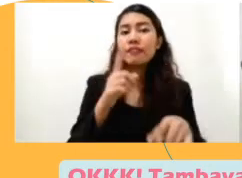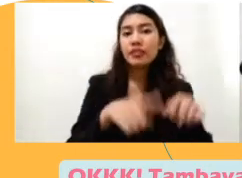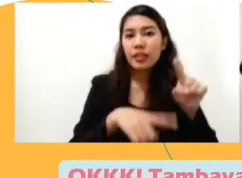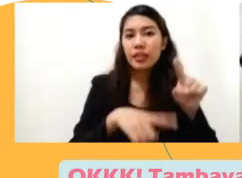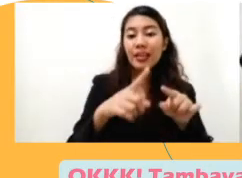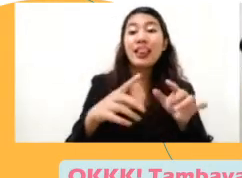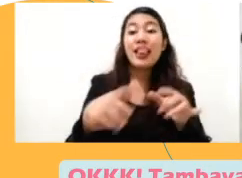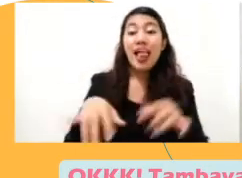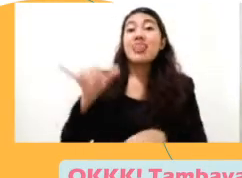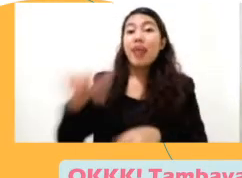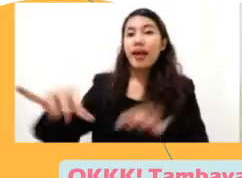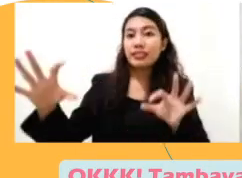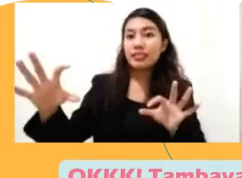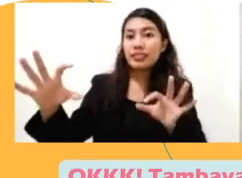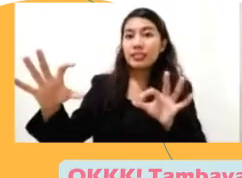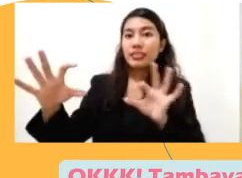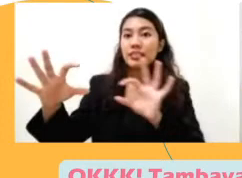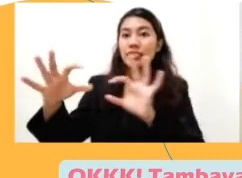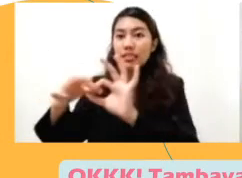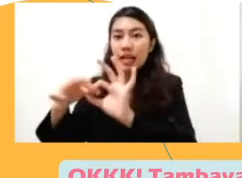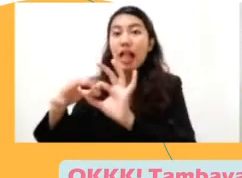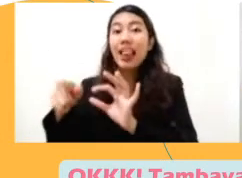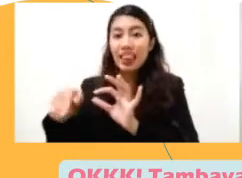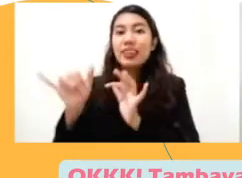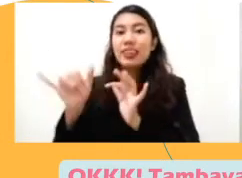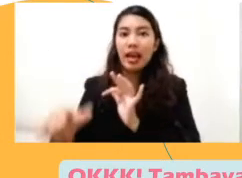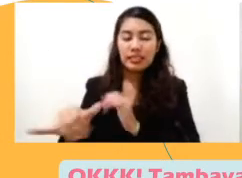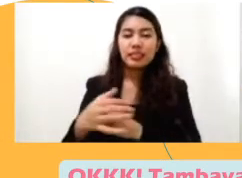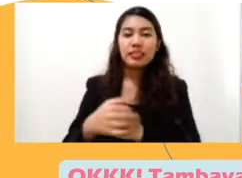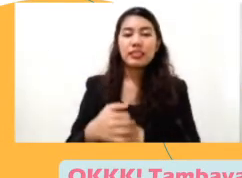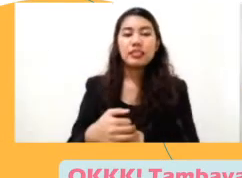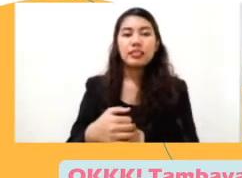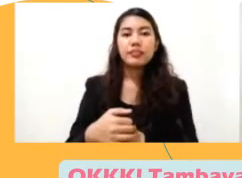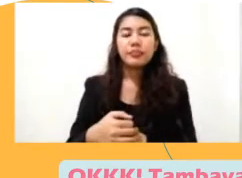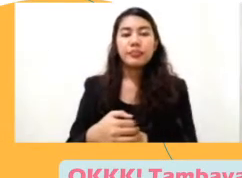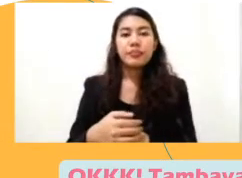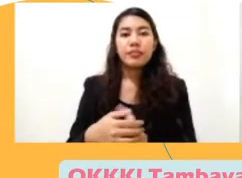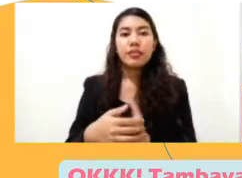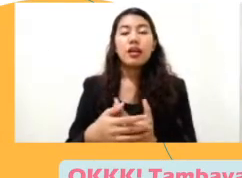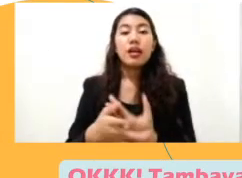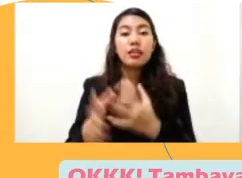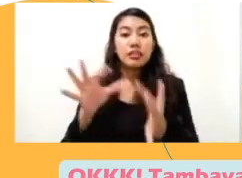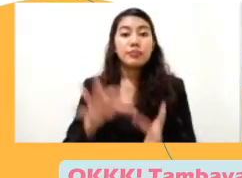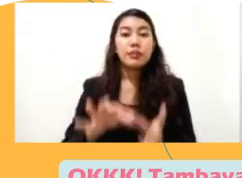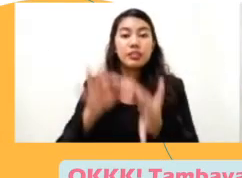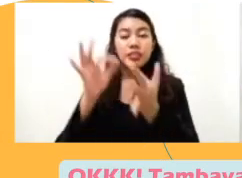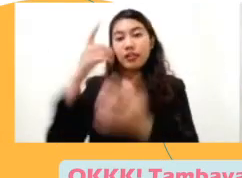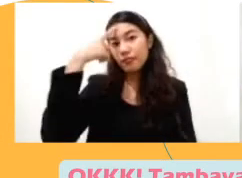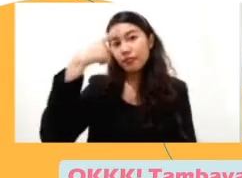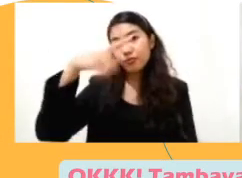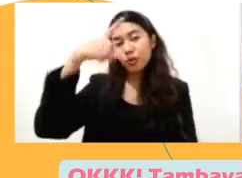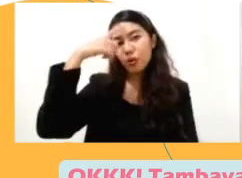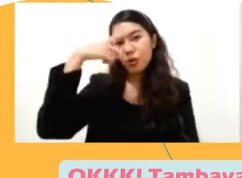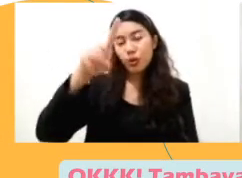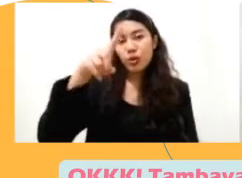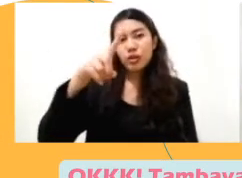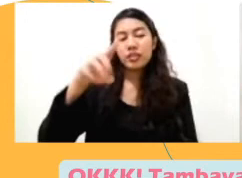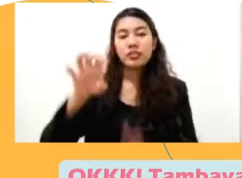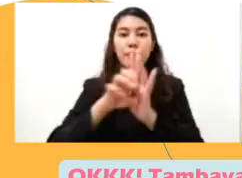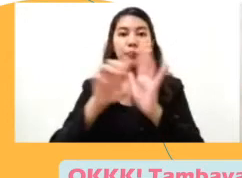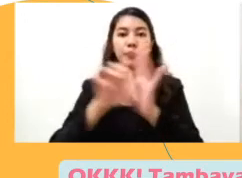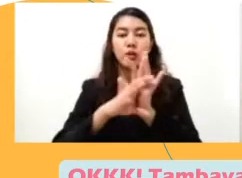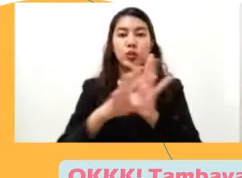relasyon. At higit sa lahat, no, sa paraan ng